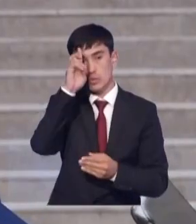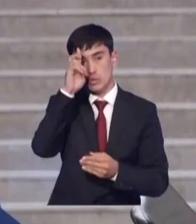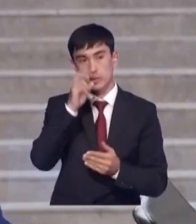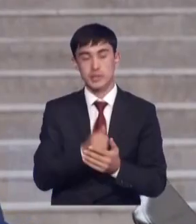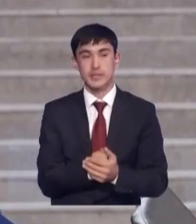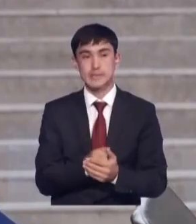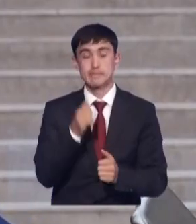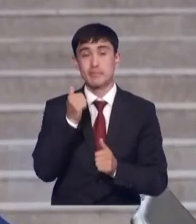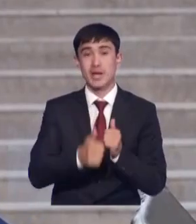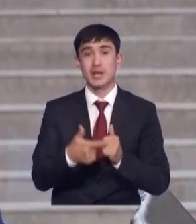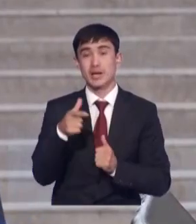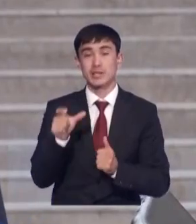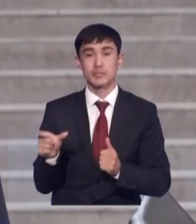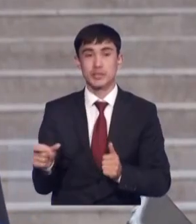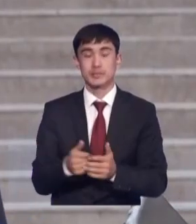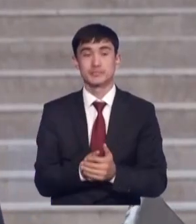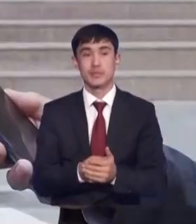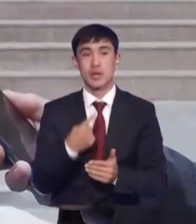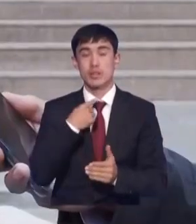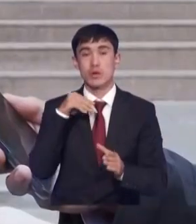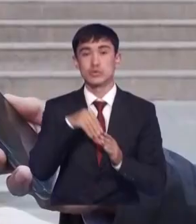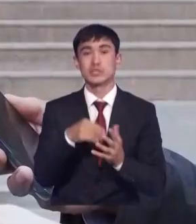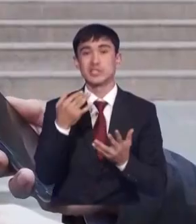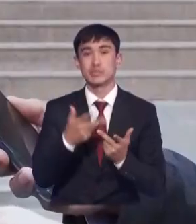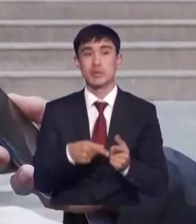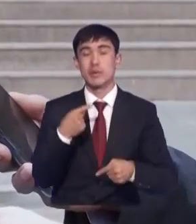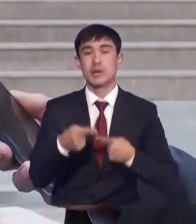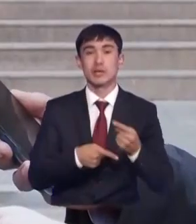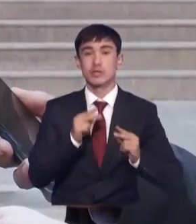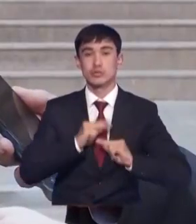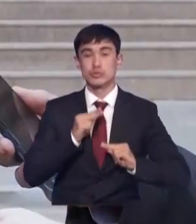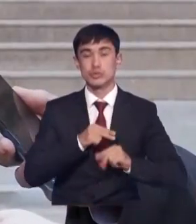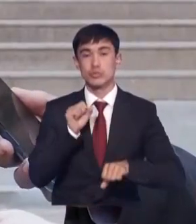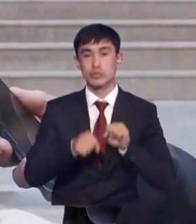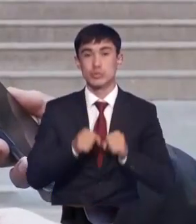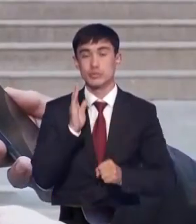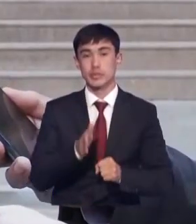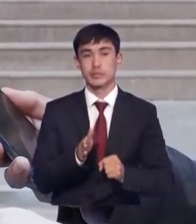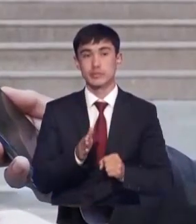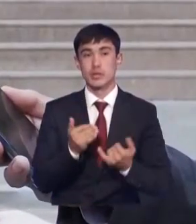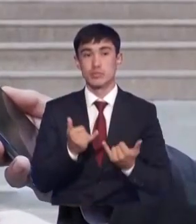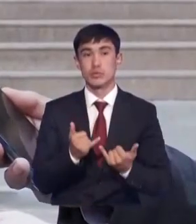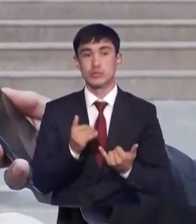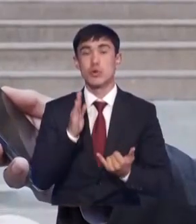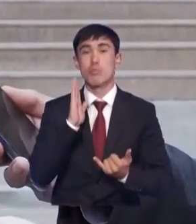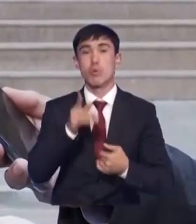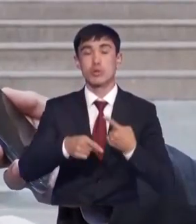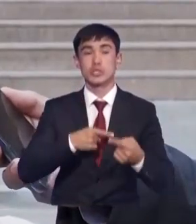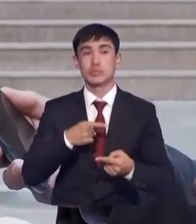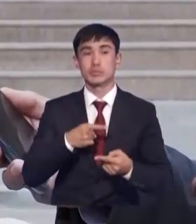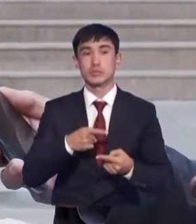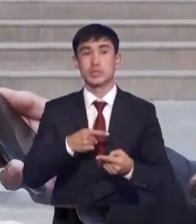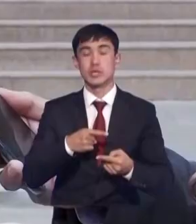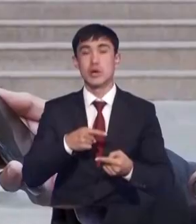үкіметтің әр адамның дауысын есептеп, ары қарай жұмыс жасауға мүмкіндік береді. Бүгін сол болашағымызды